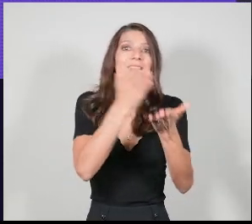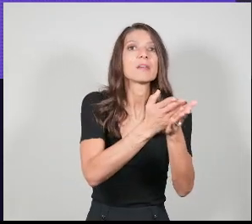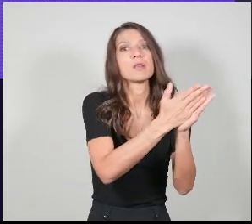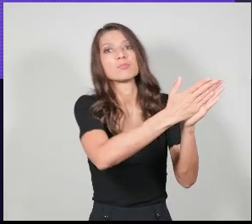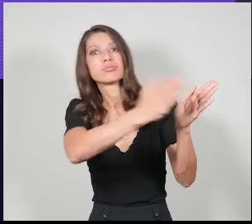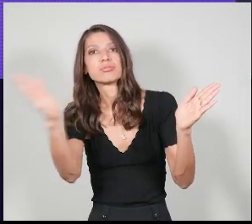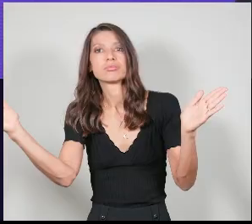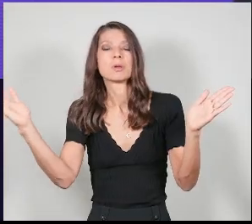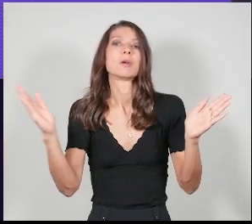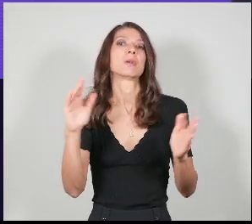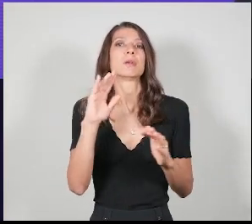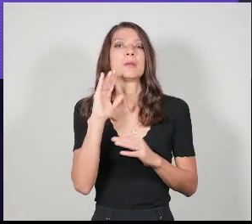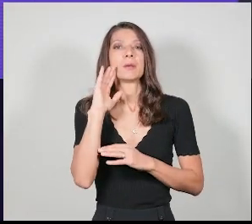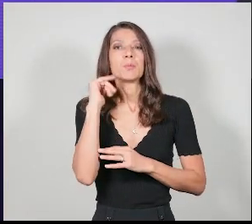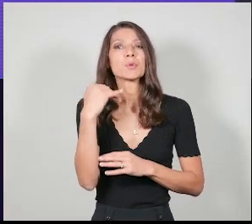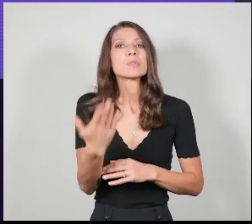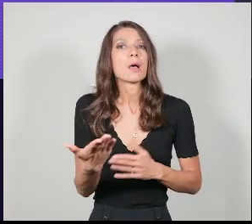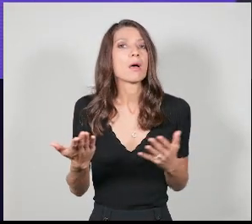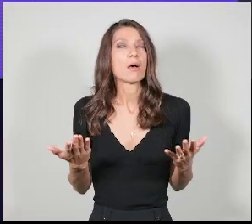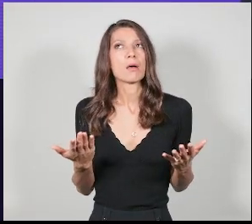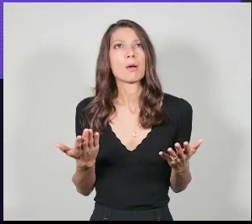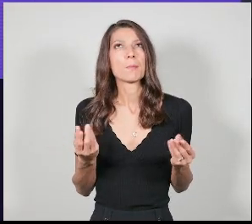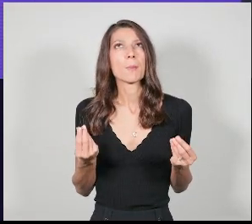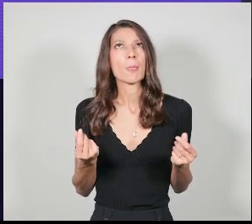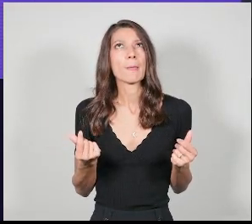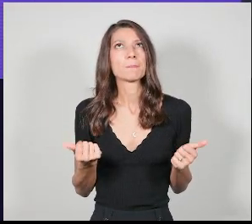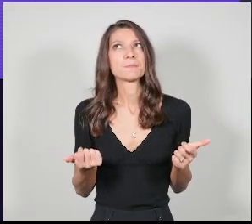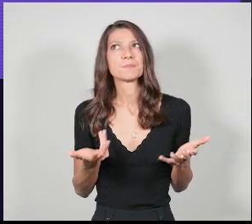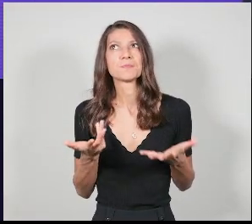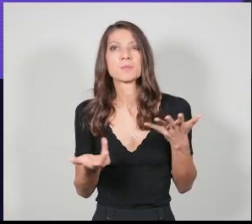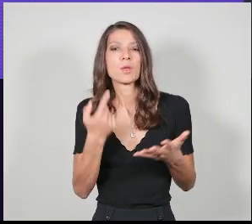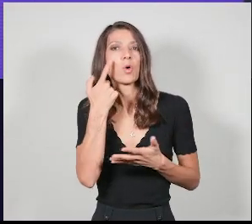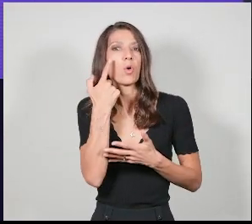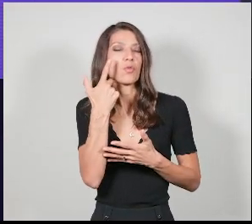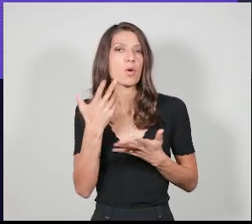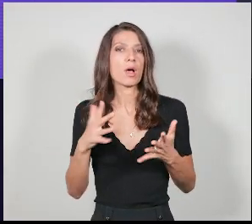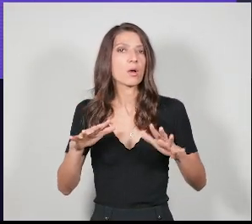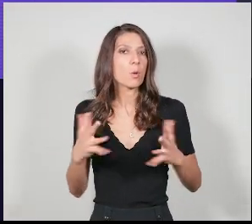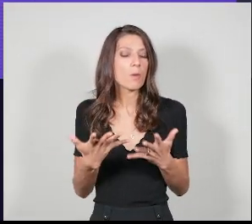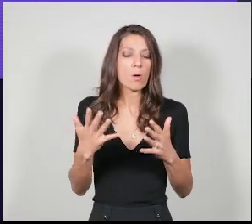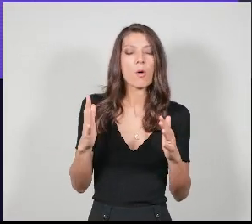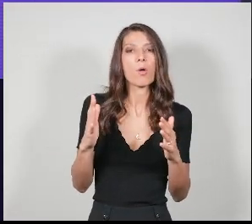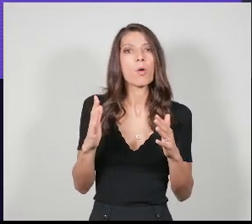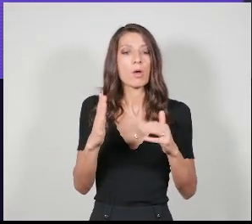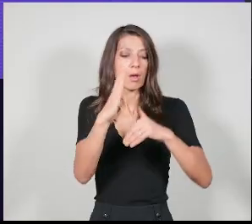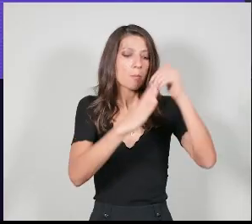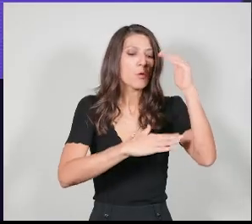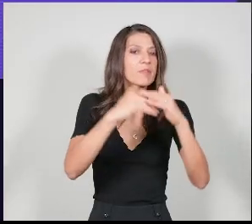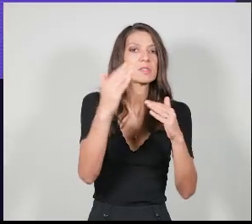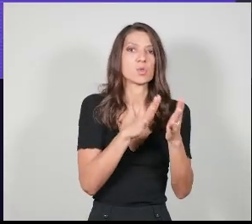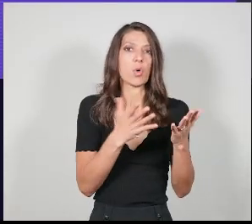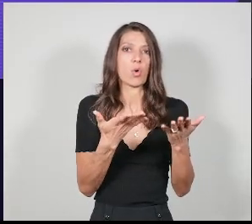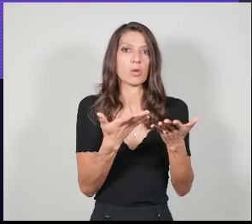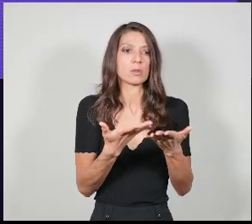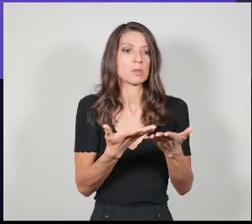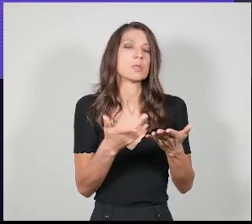donc, finalement, on a vu comment fluctuent ces professions entre un processus de professionnalisation qui